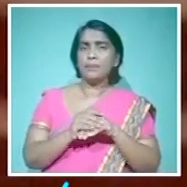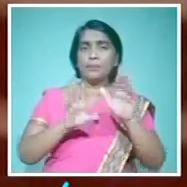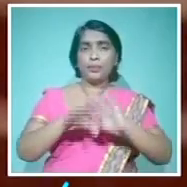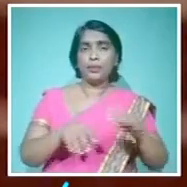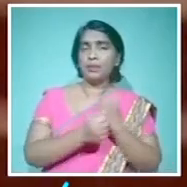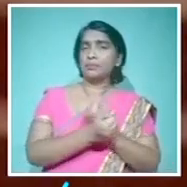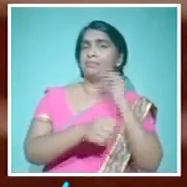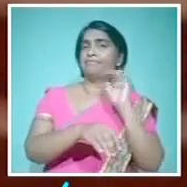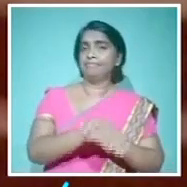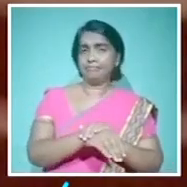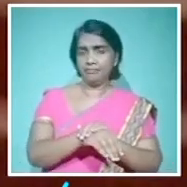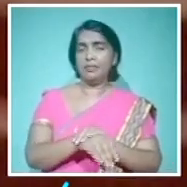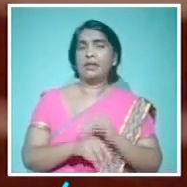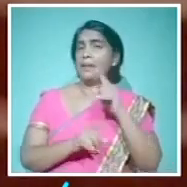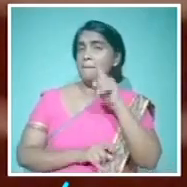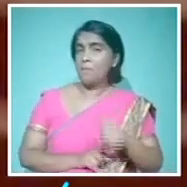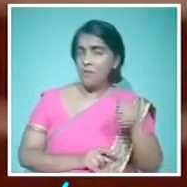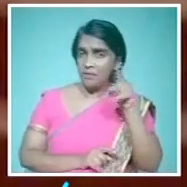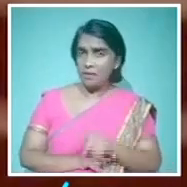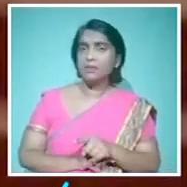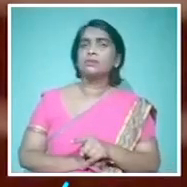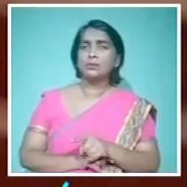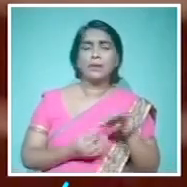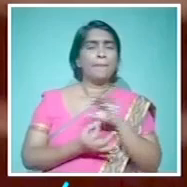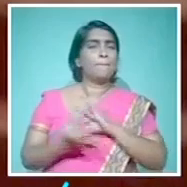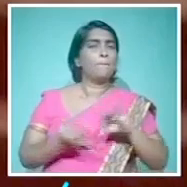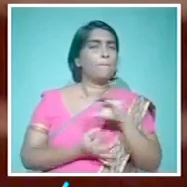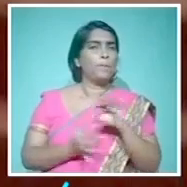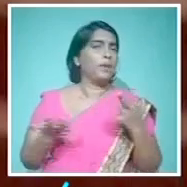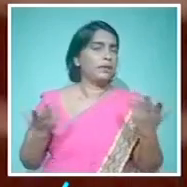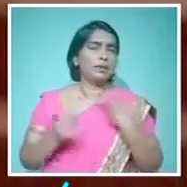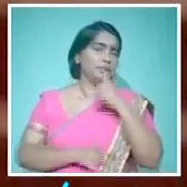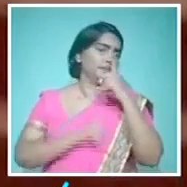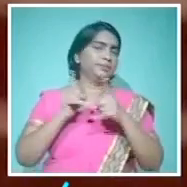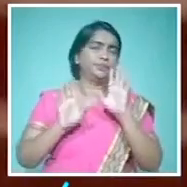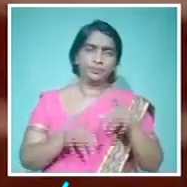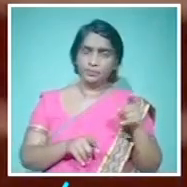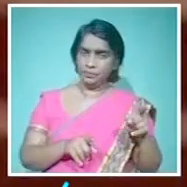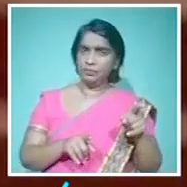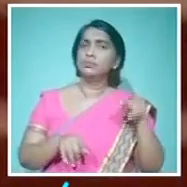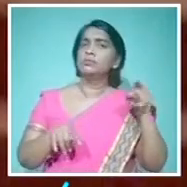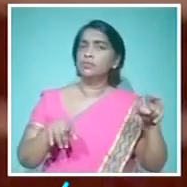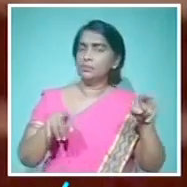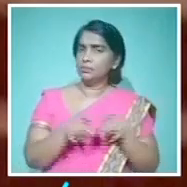ශිෂ්‍යයන්ව අත්අඩංගුවට ගන්නවා මේක වැරදි මේක ප්‍රජාතන්ත්‍රවාදී නෙමෙයි කියලා කතා කරන අයත් ඉන්නවා ඒ